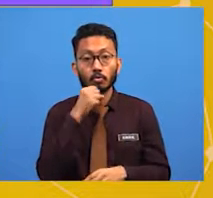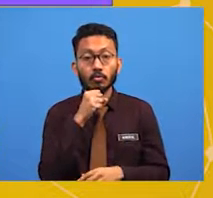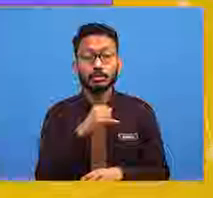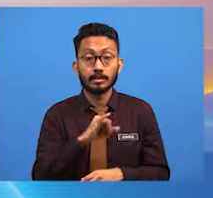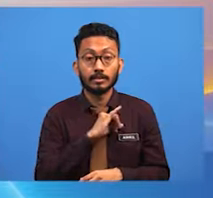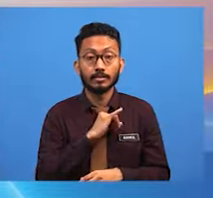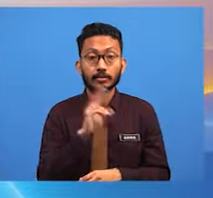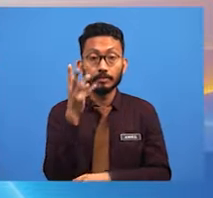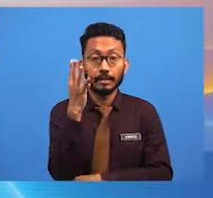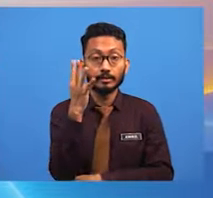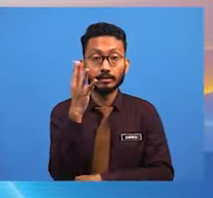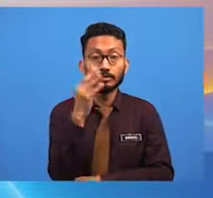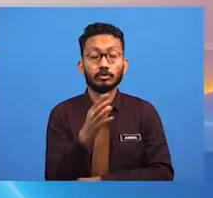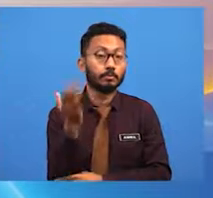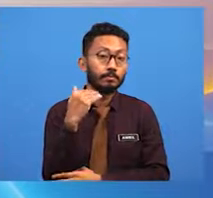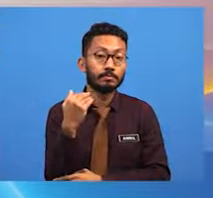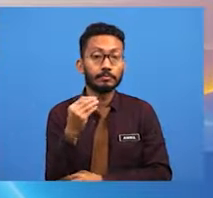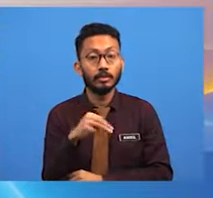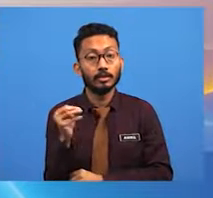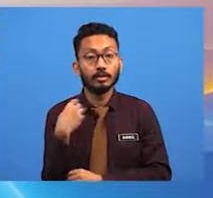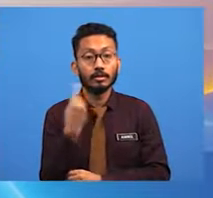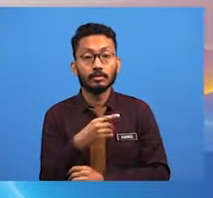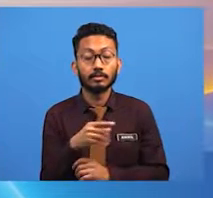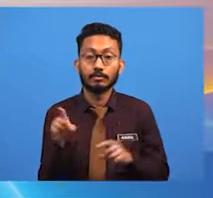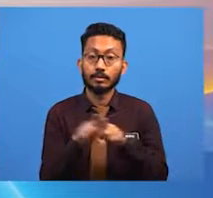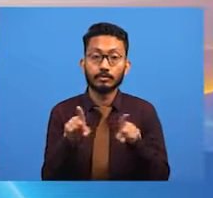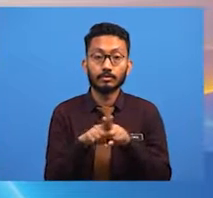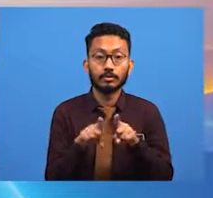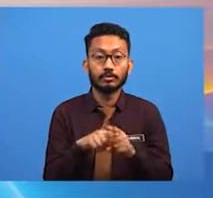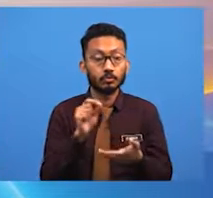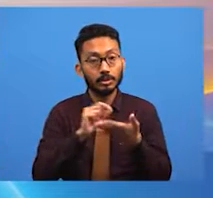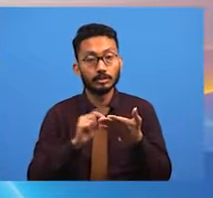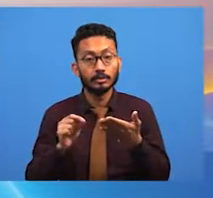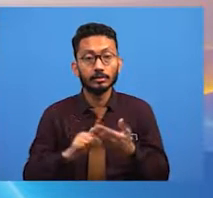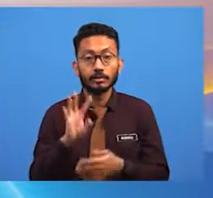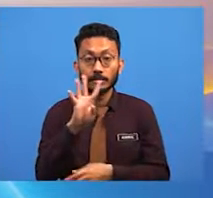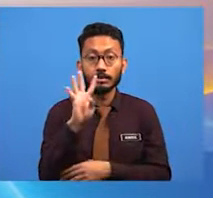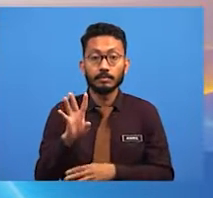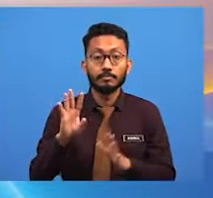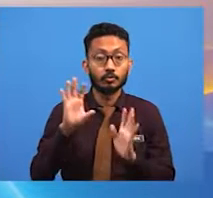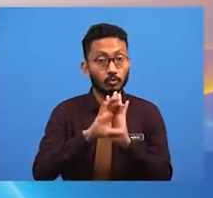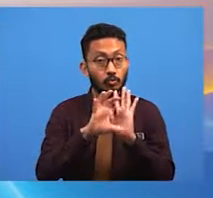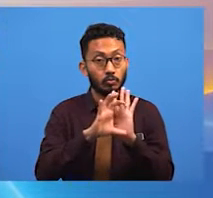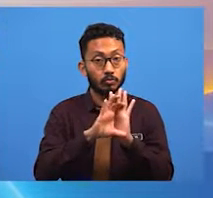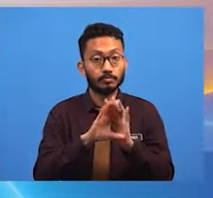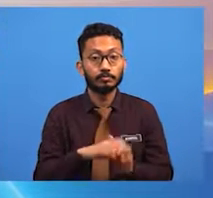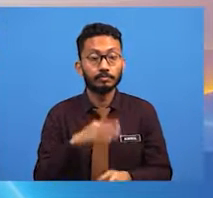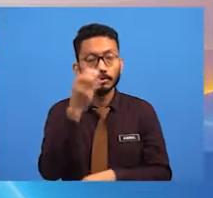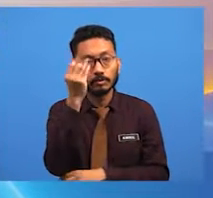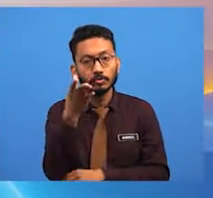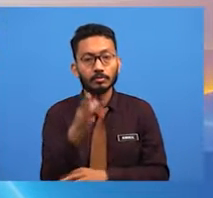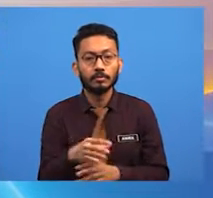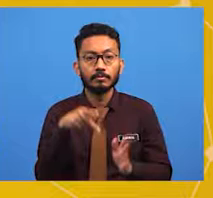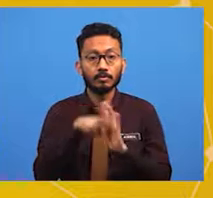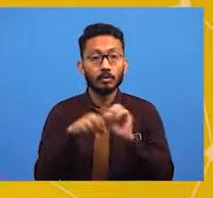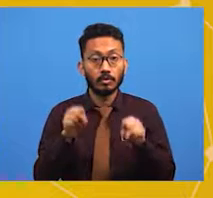14. Jom murid-murid, kita sama-sama menulis beberapa contoh pengisytiharan pemboleh